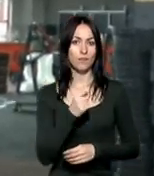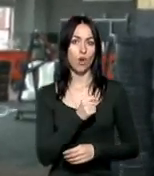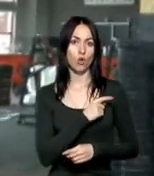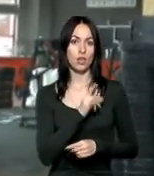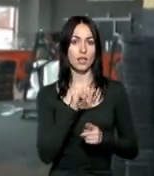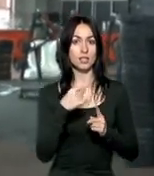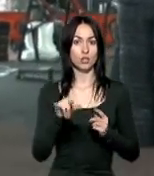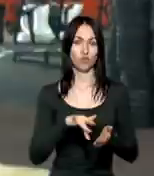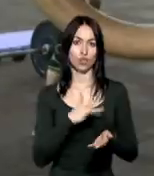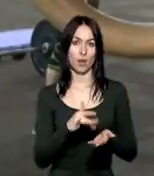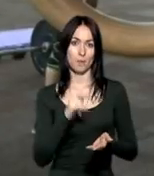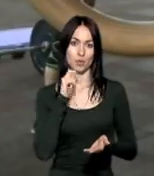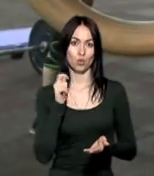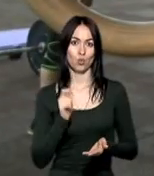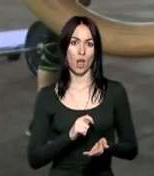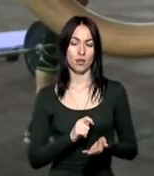міст України.